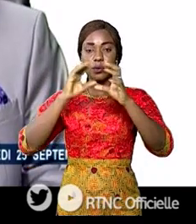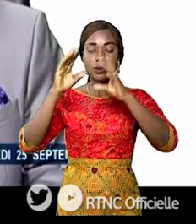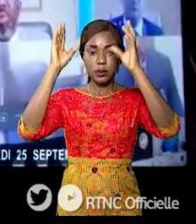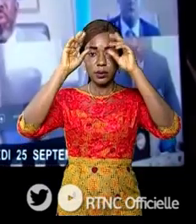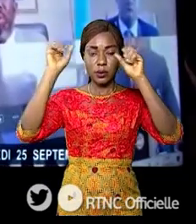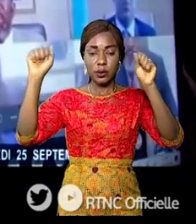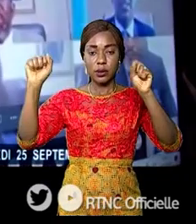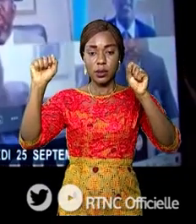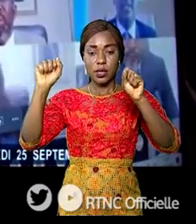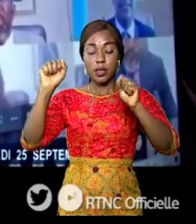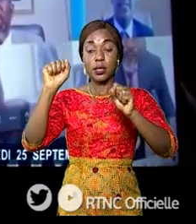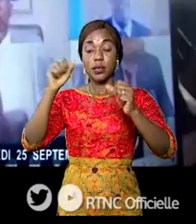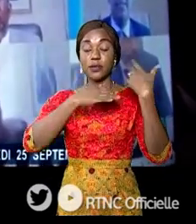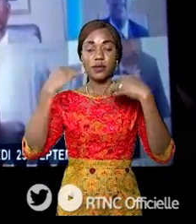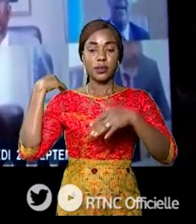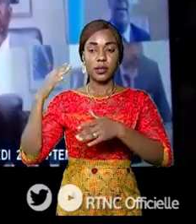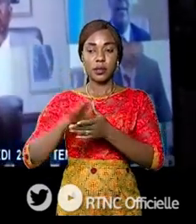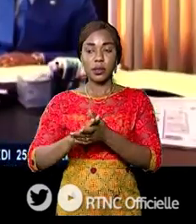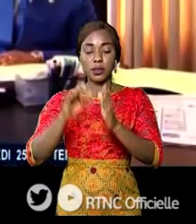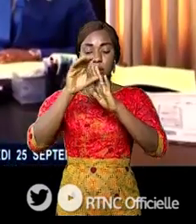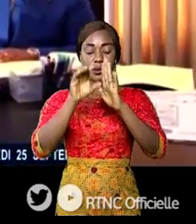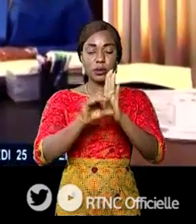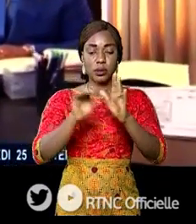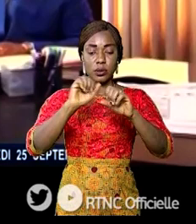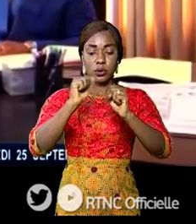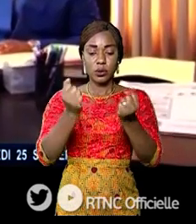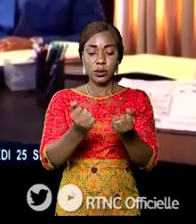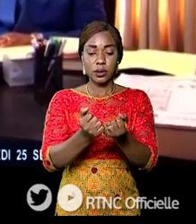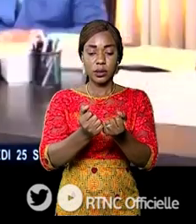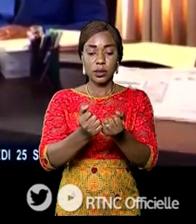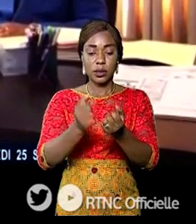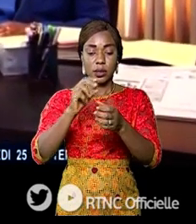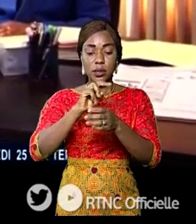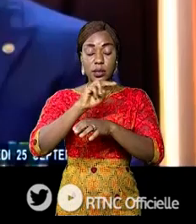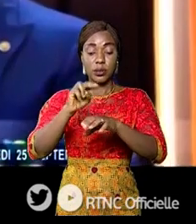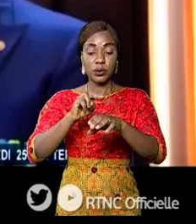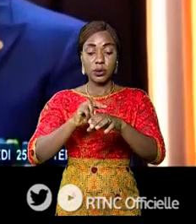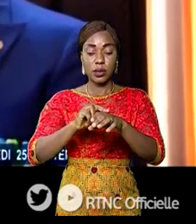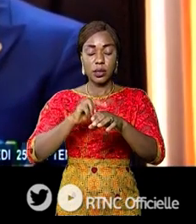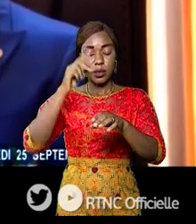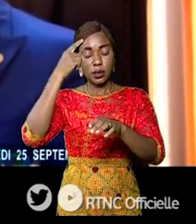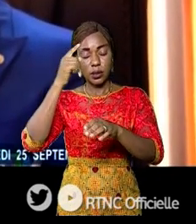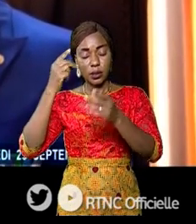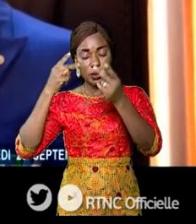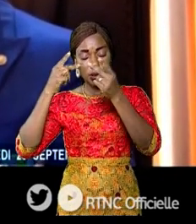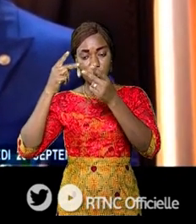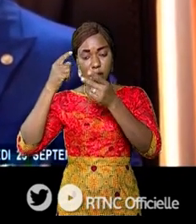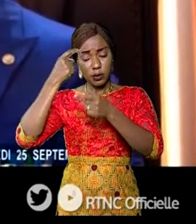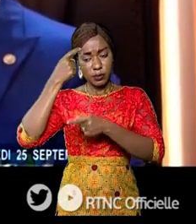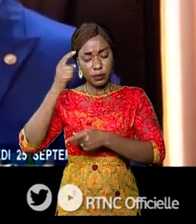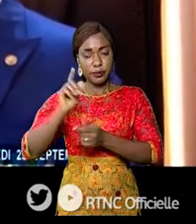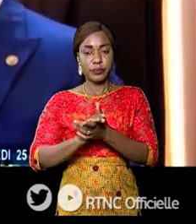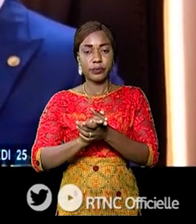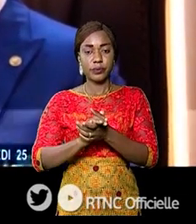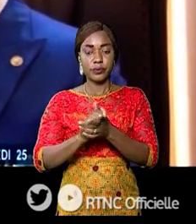la République. 1. Constitution d'une société nationale d'investissement. Dans l'optique d'assurer la mobilisation